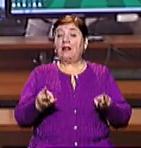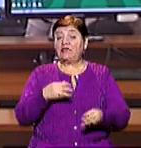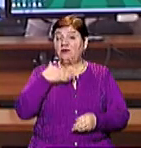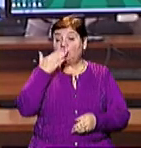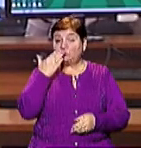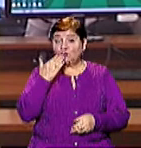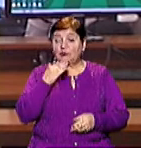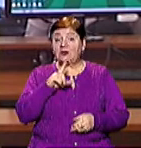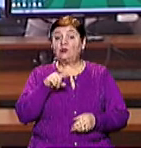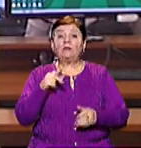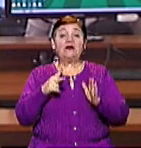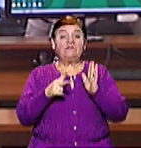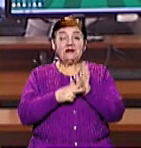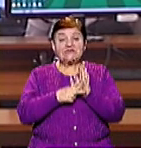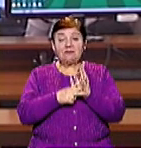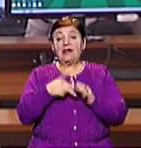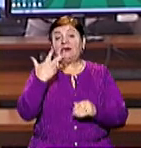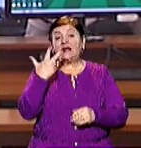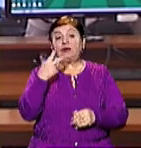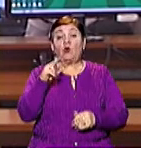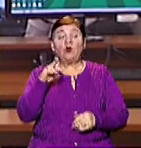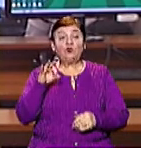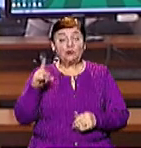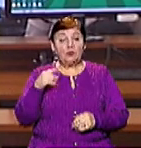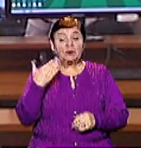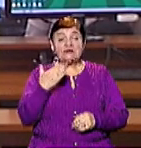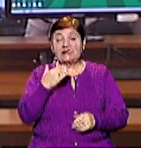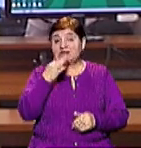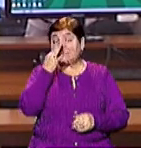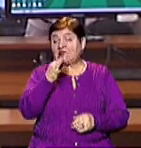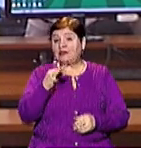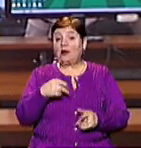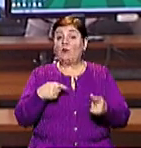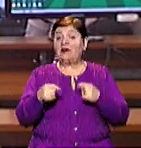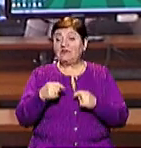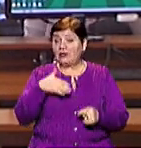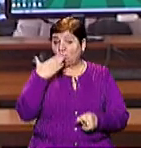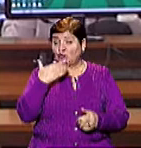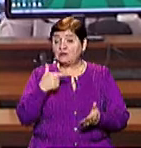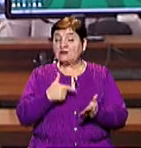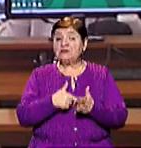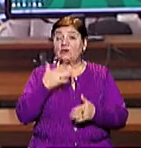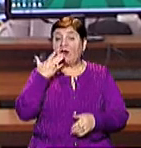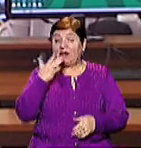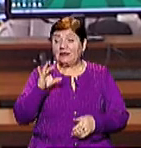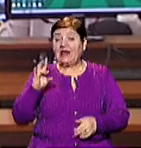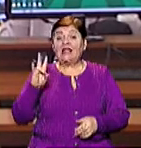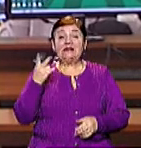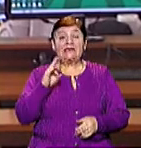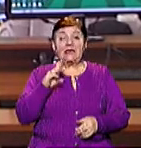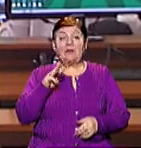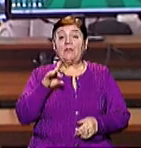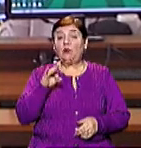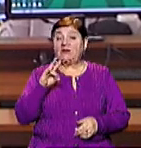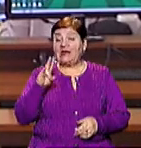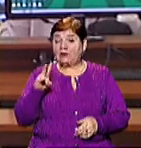Ужгородському дитсадку номер 8 відновили 3 лютого. Про це повідомила начальниця управління освіти Ужгородської міської ради Наталія